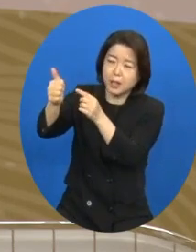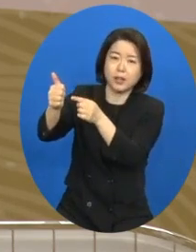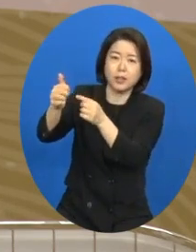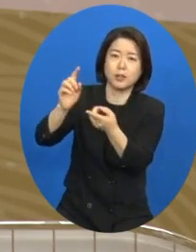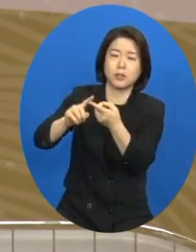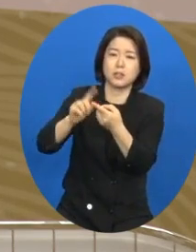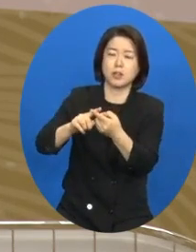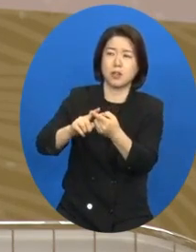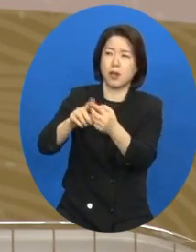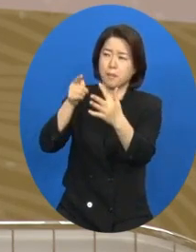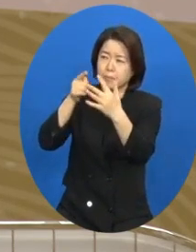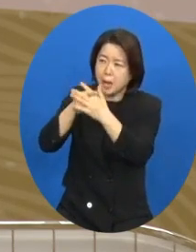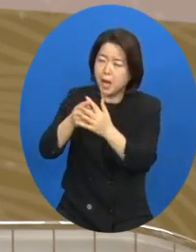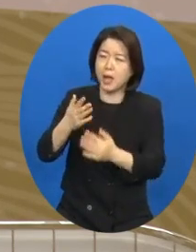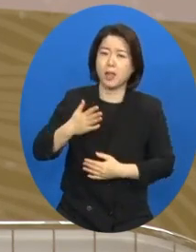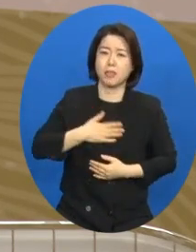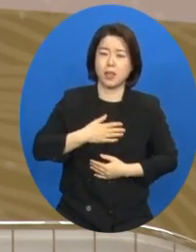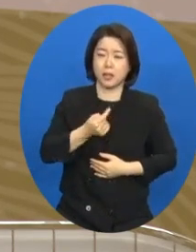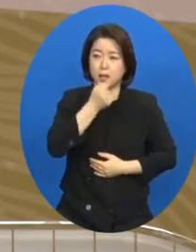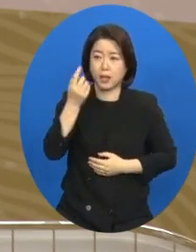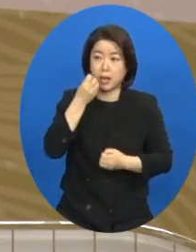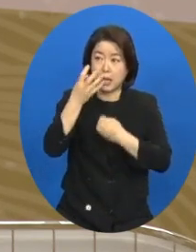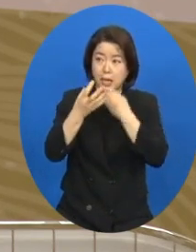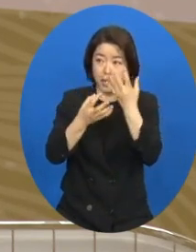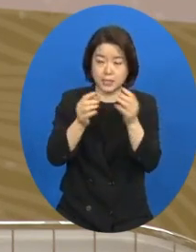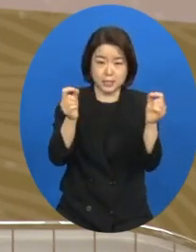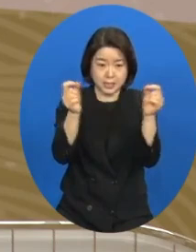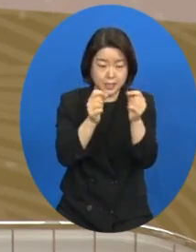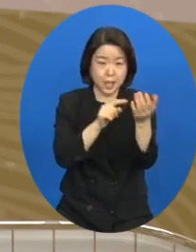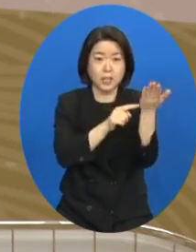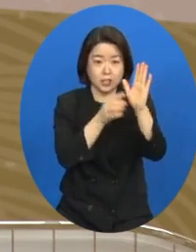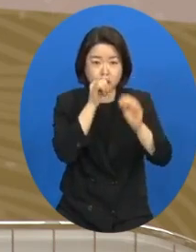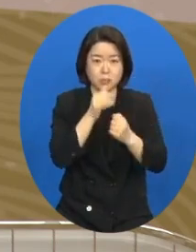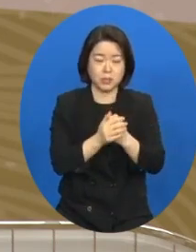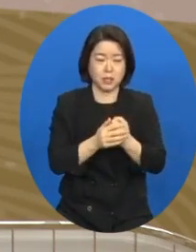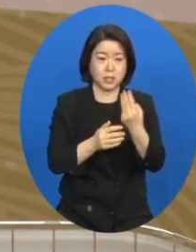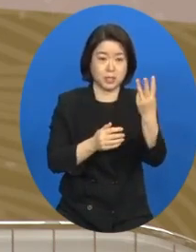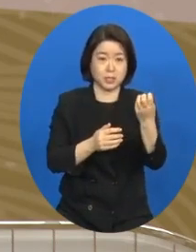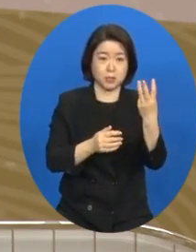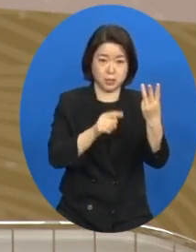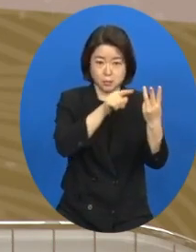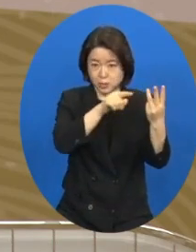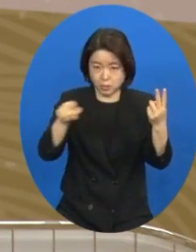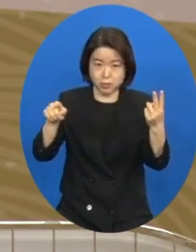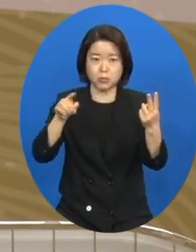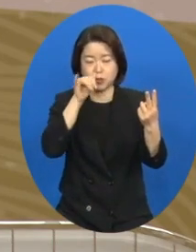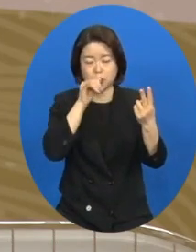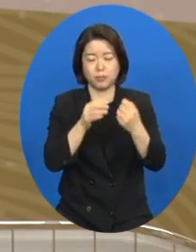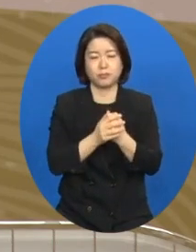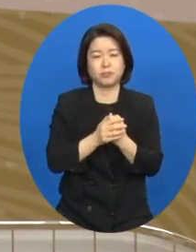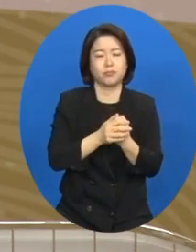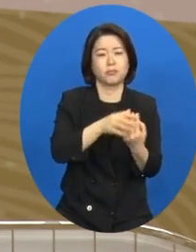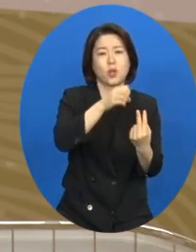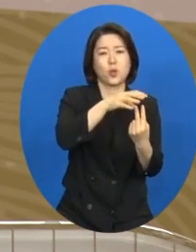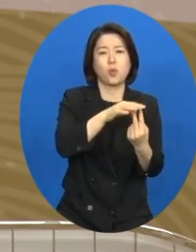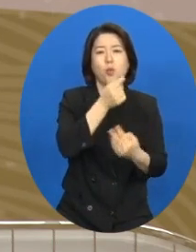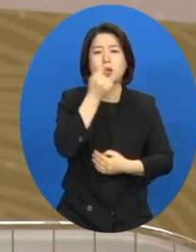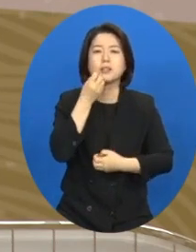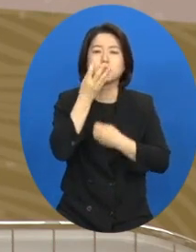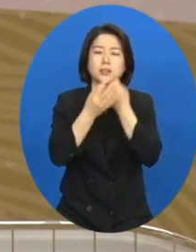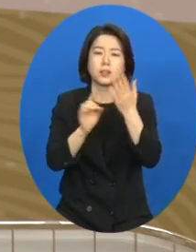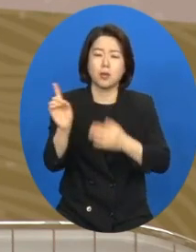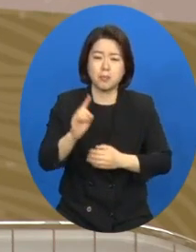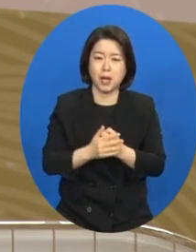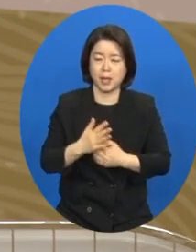알게 된 간증을 짧게 합니다 32절 부터 말합니다 요한이 또 증언 하여 말 하엿다